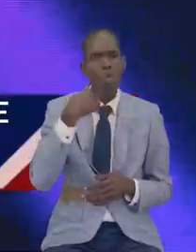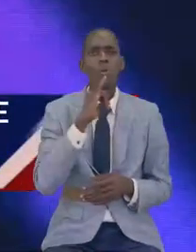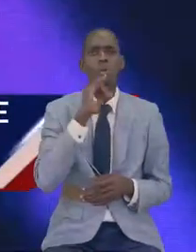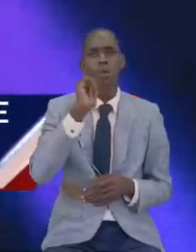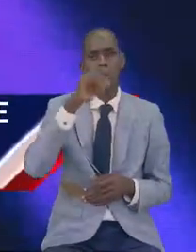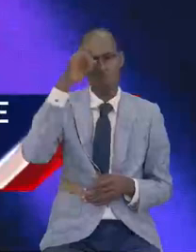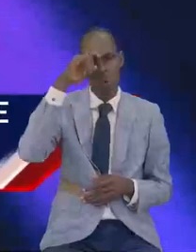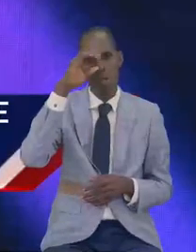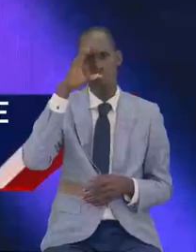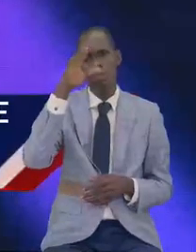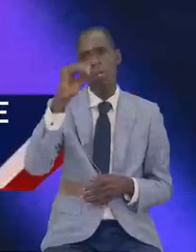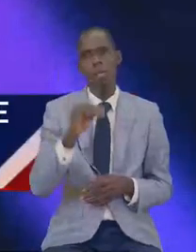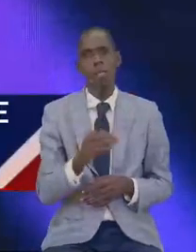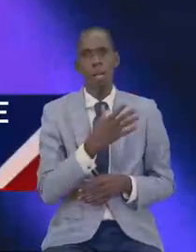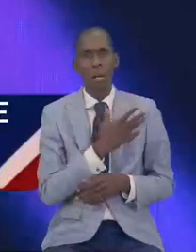Jacques, chapitre 3, 13.